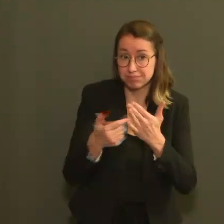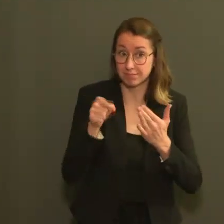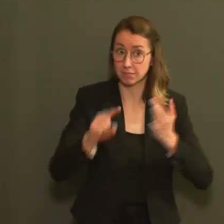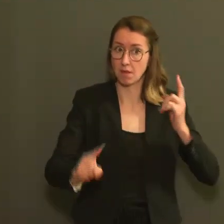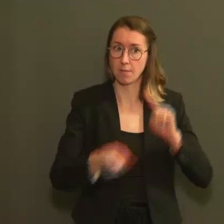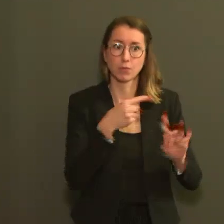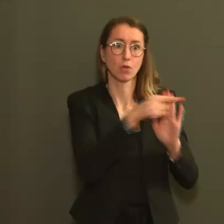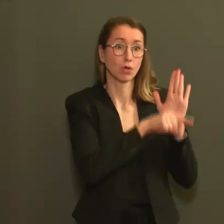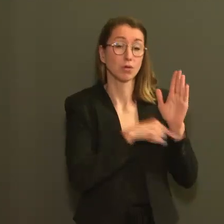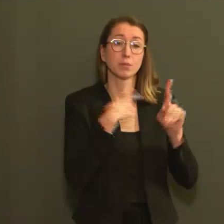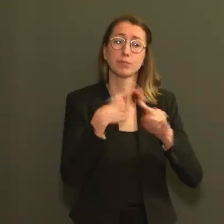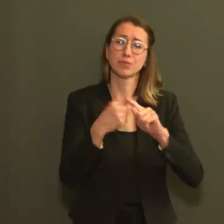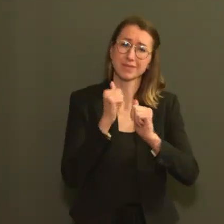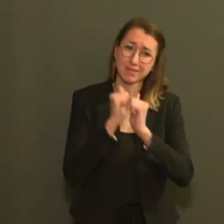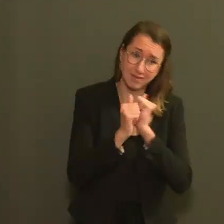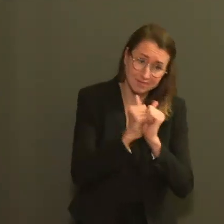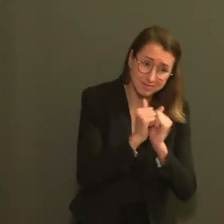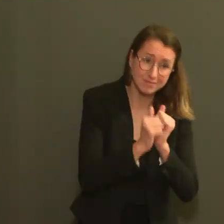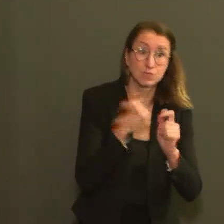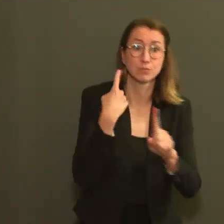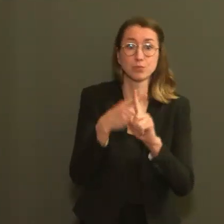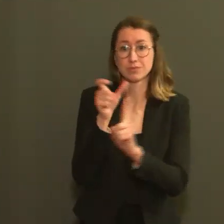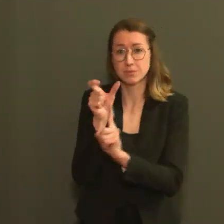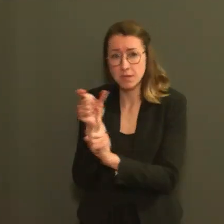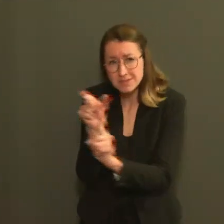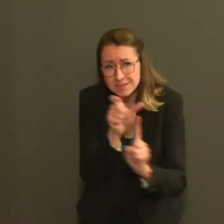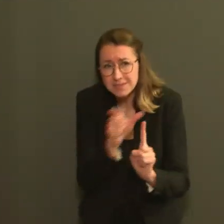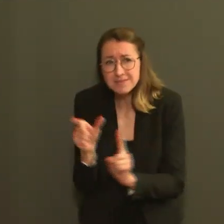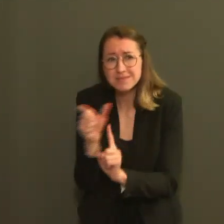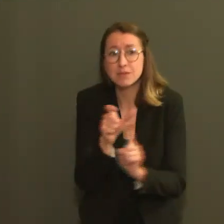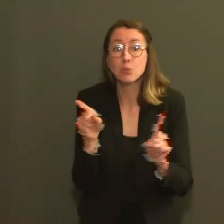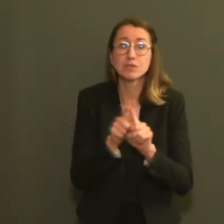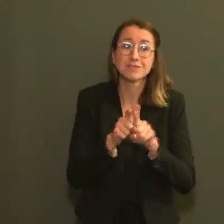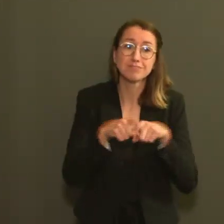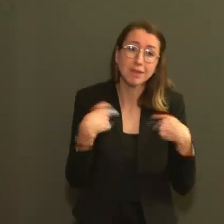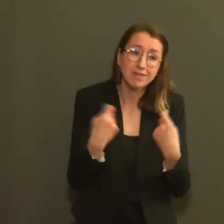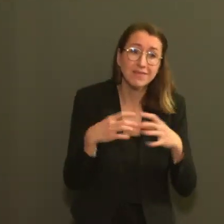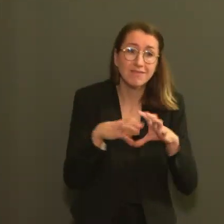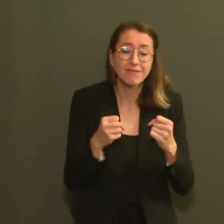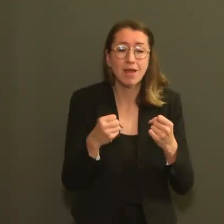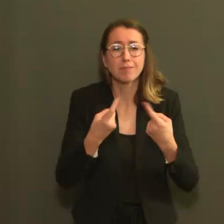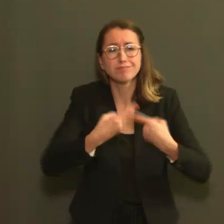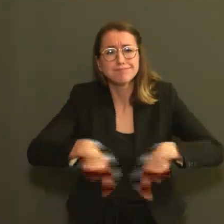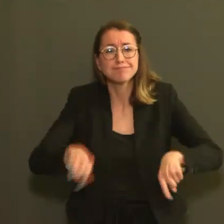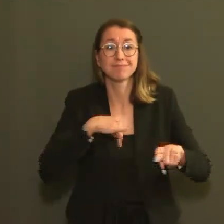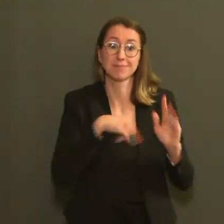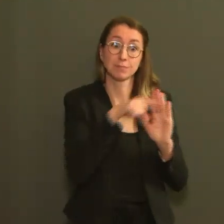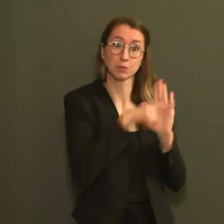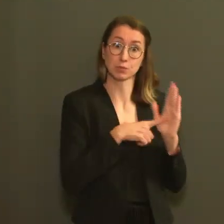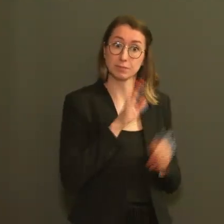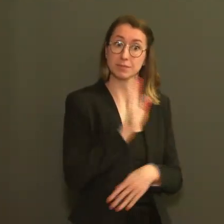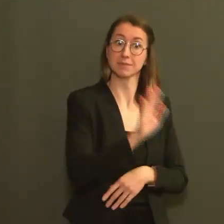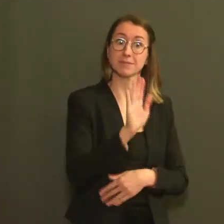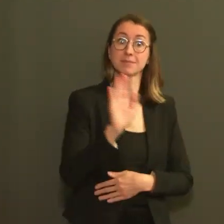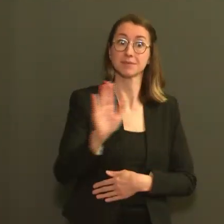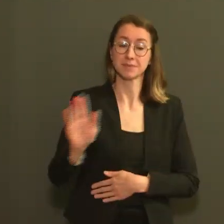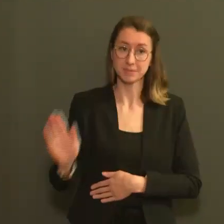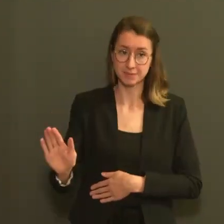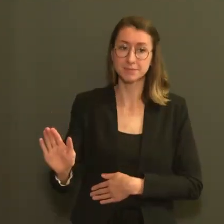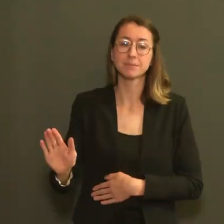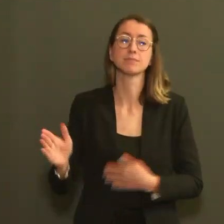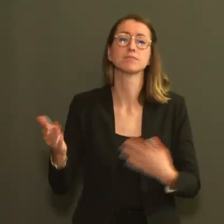suivi de contact, les mesures prises dans le cadre de nos différentes activités. Chacune de ces barrières a ses imperfections, c'est